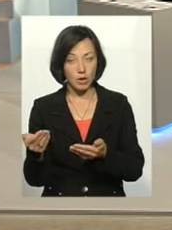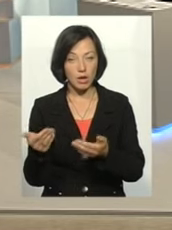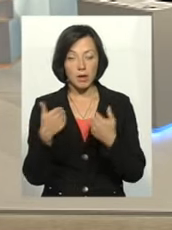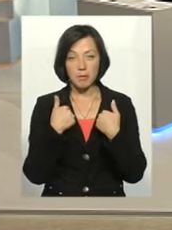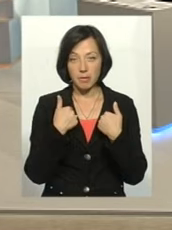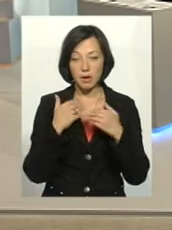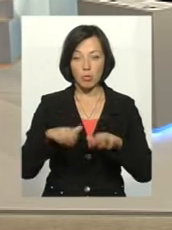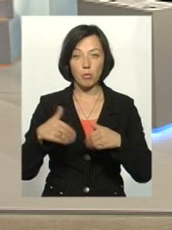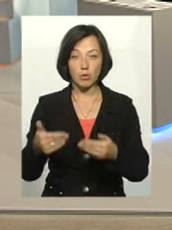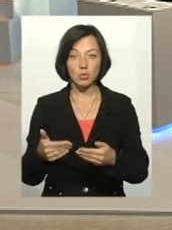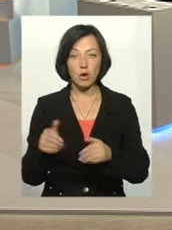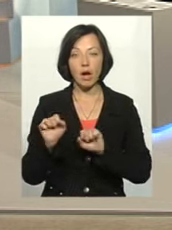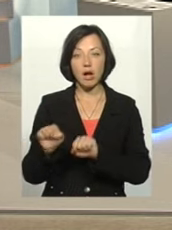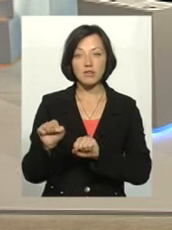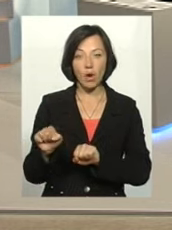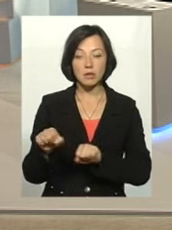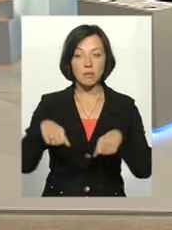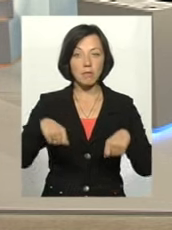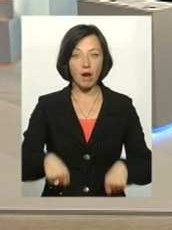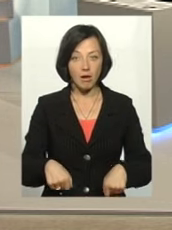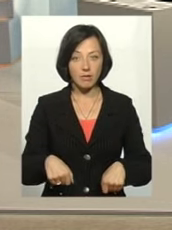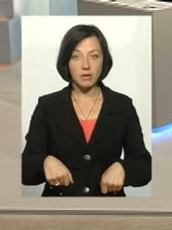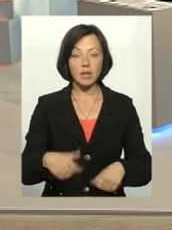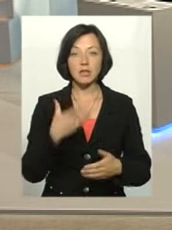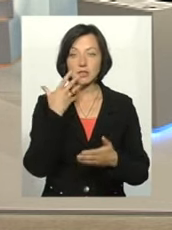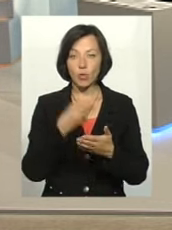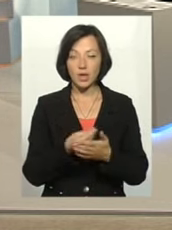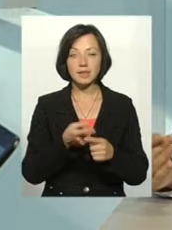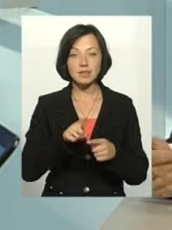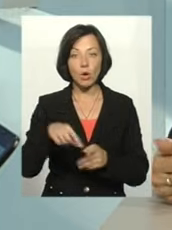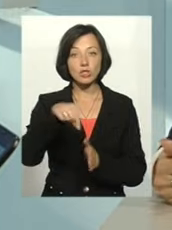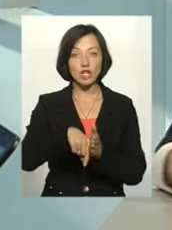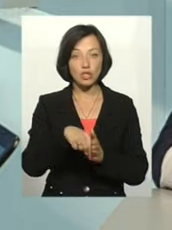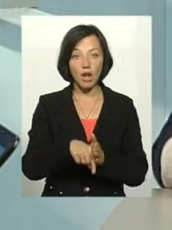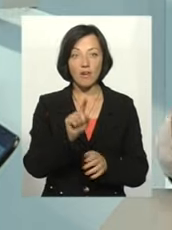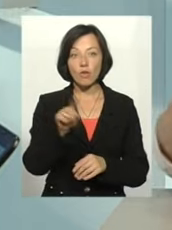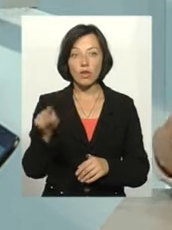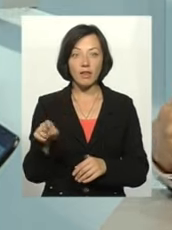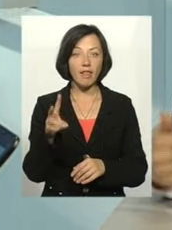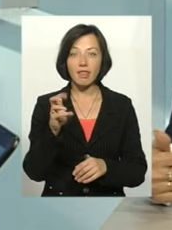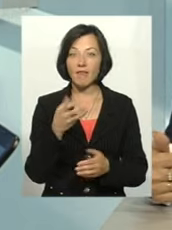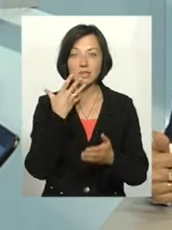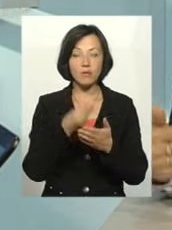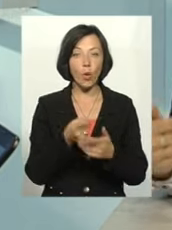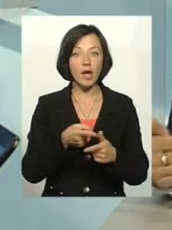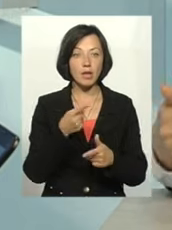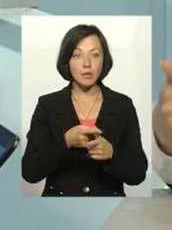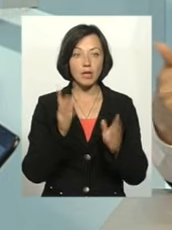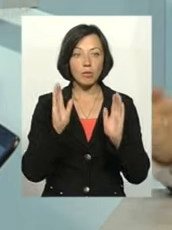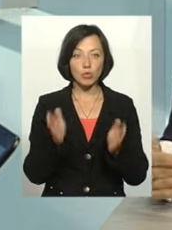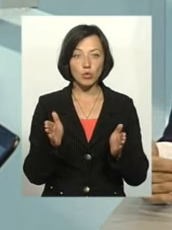їм пропонуємо адвокацію прав відстоювання. Тобто це означає, що вони не від свого імені